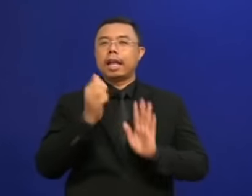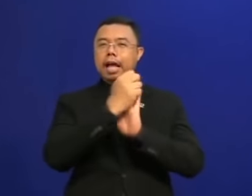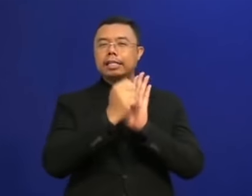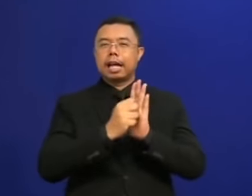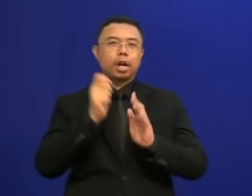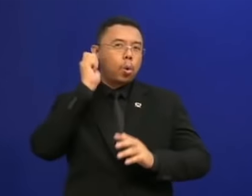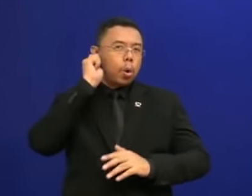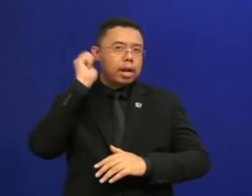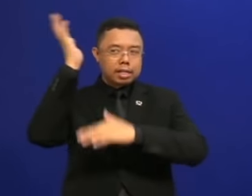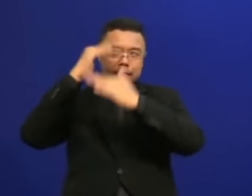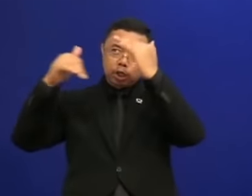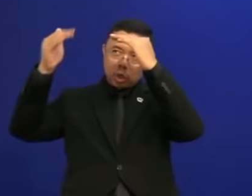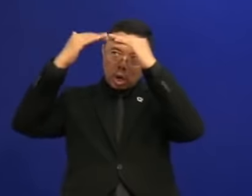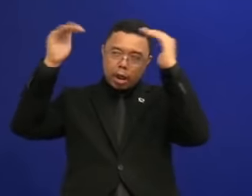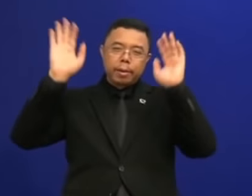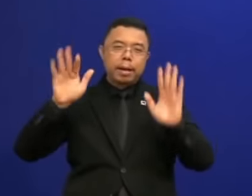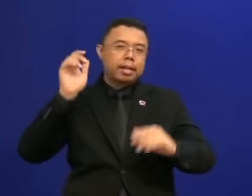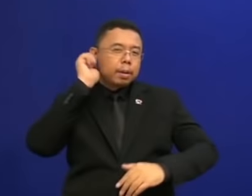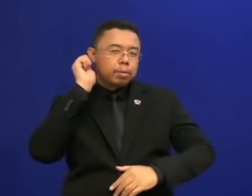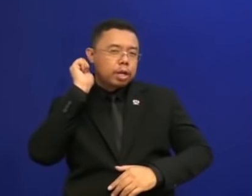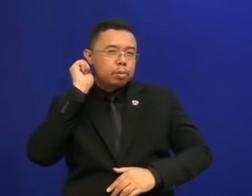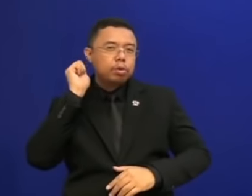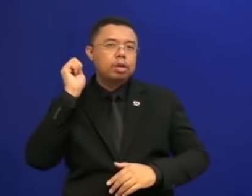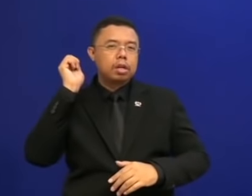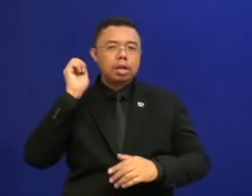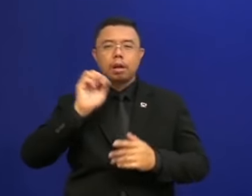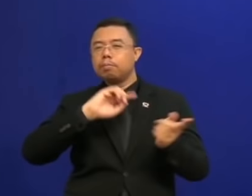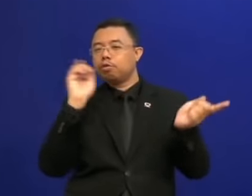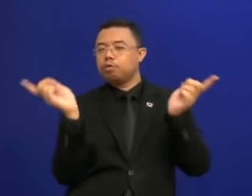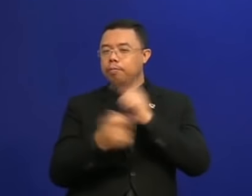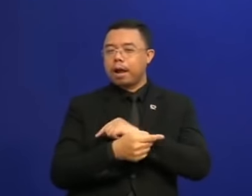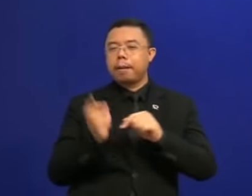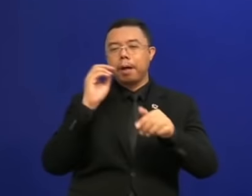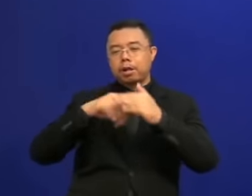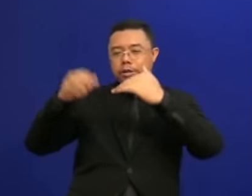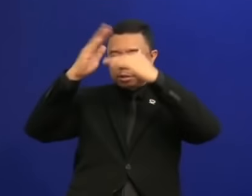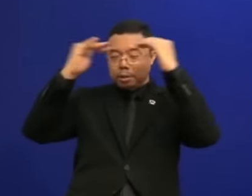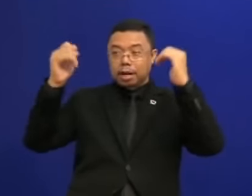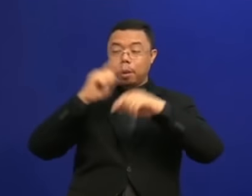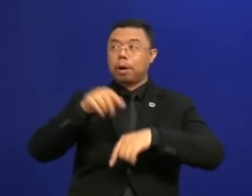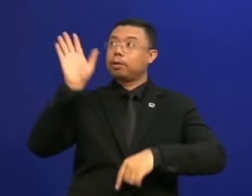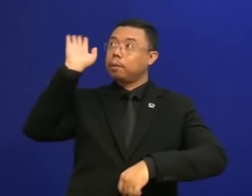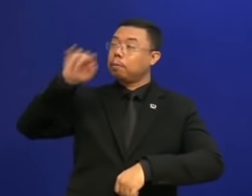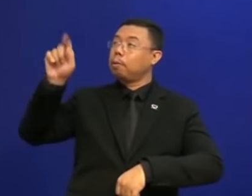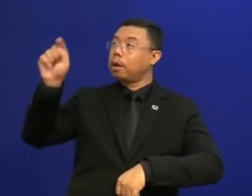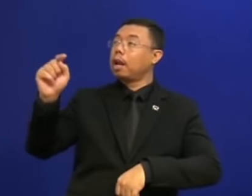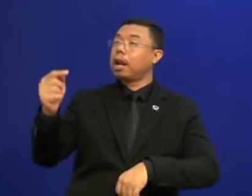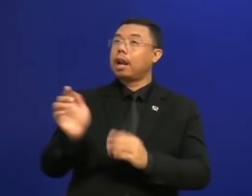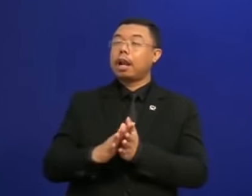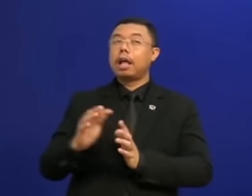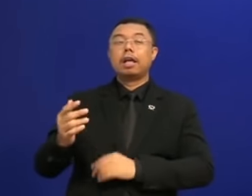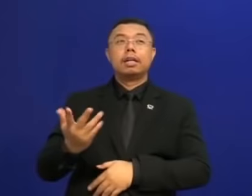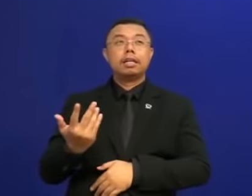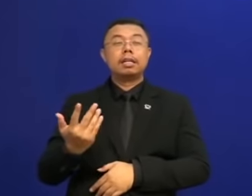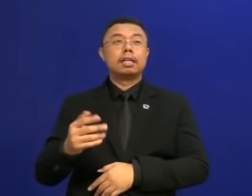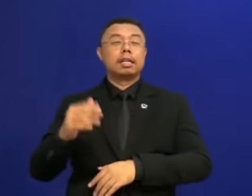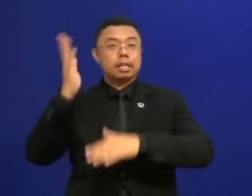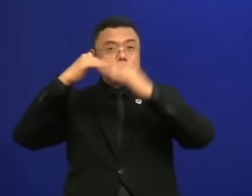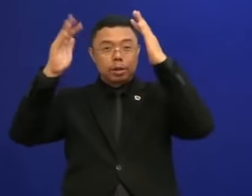acara wanita surgawi, banyak ibu-ibu diubahkan masuk surga. Saya begitu pulang ke surga, nanti saya